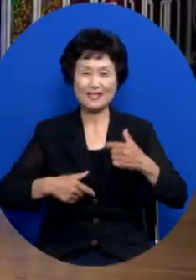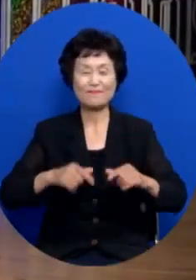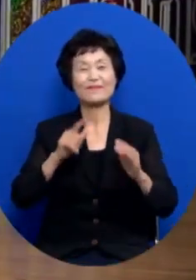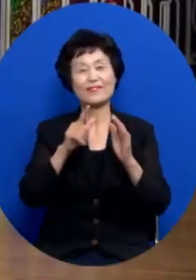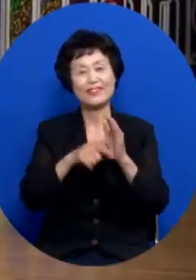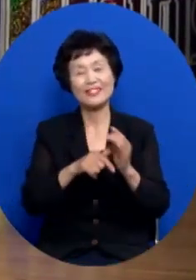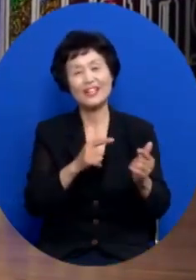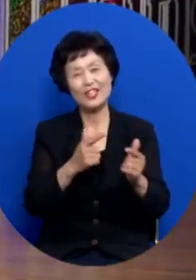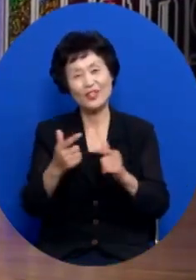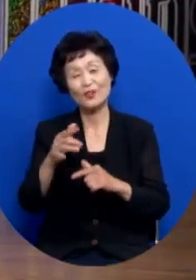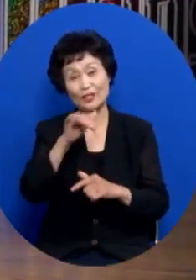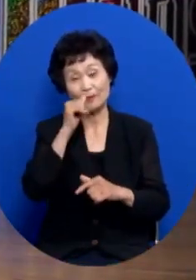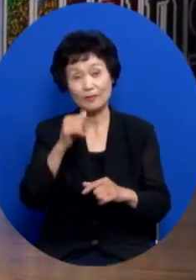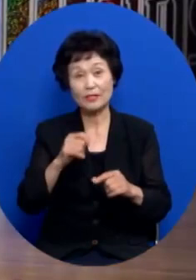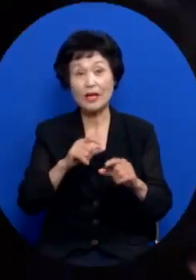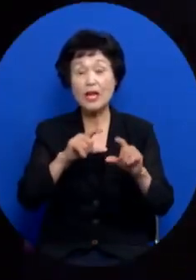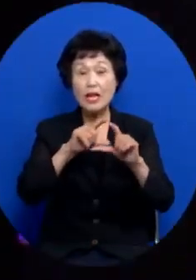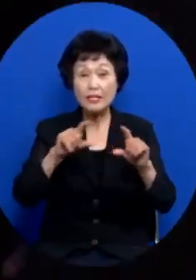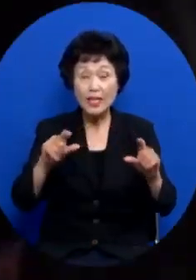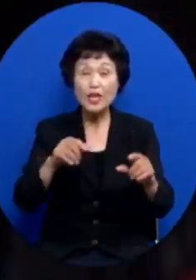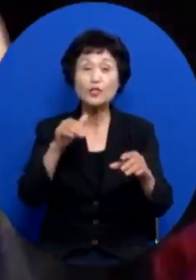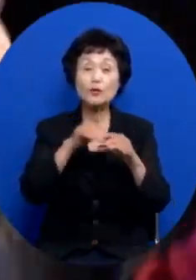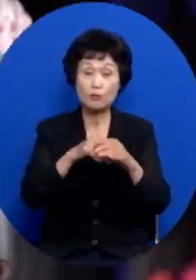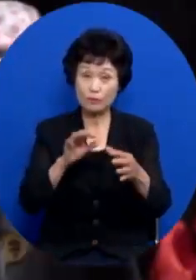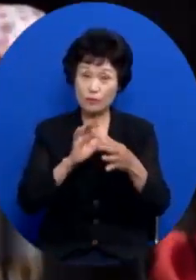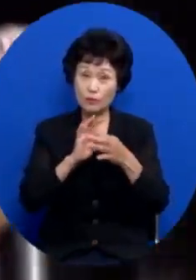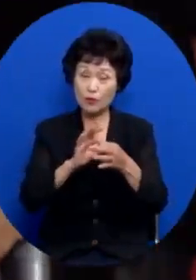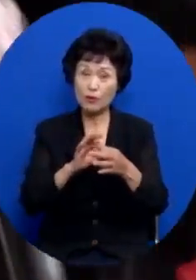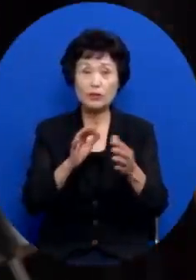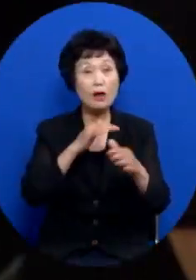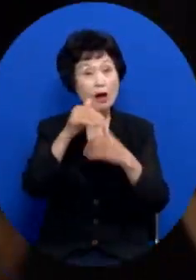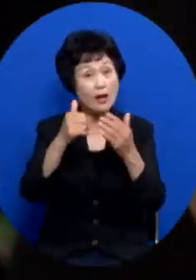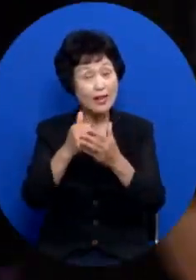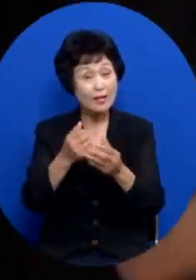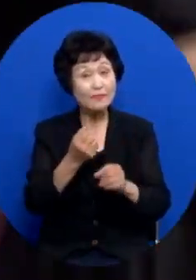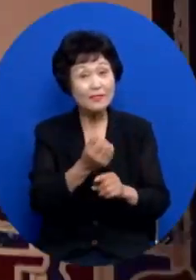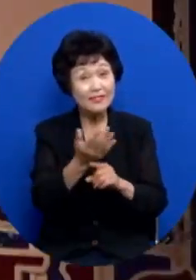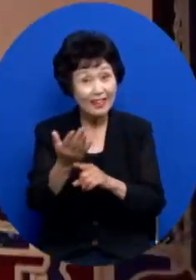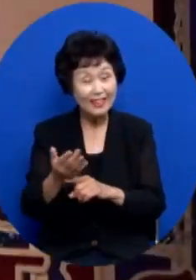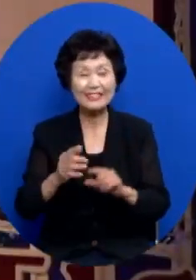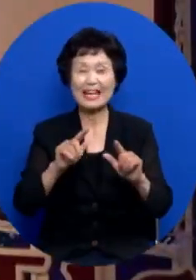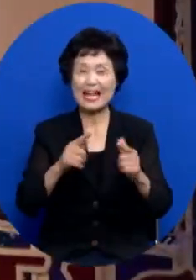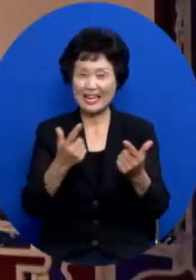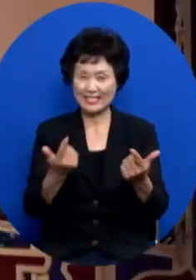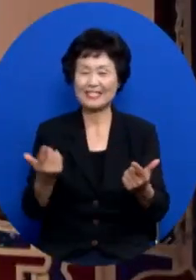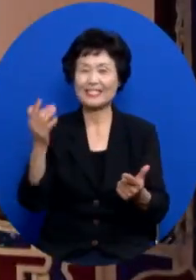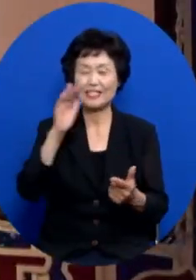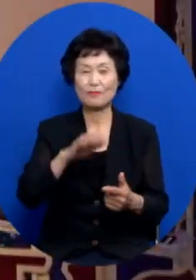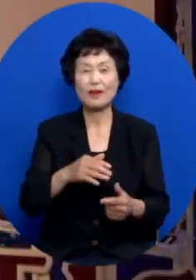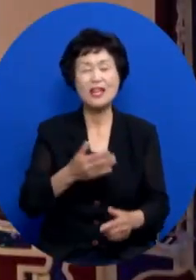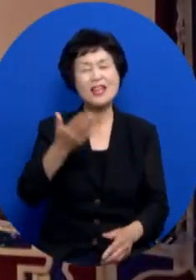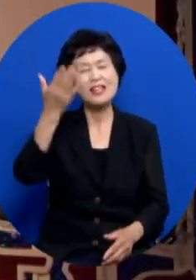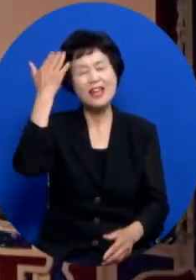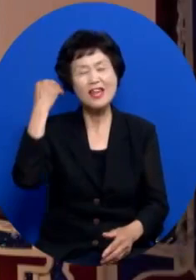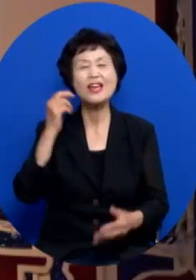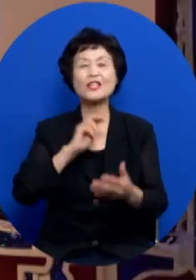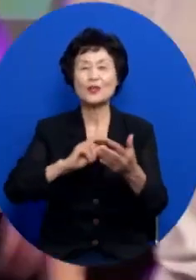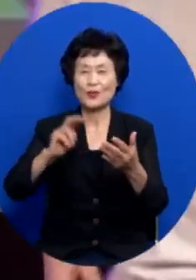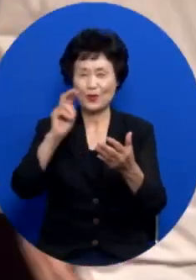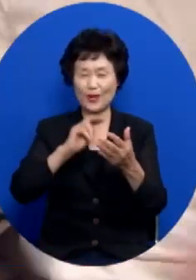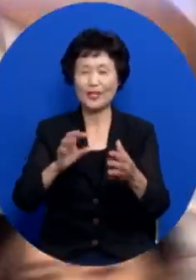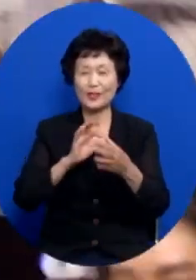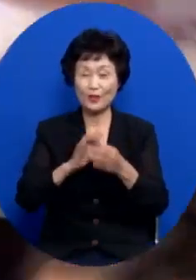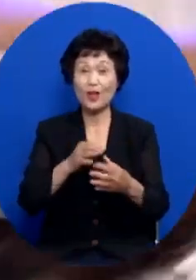그래서 우리가 대중문화를 통하여 하나님을 전하는 것은 아니지만 대중 흘러간 옛날 가요를 통해서 어르신들에게 쉽게